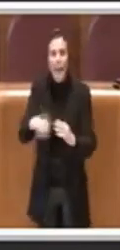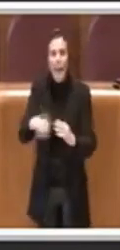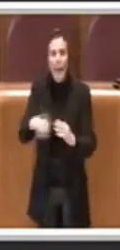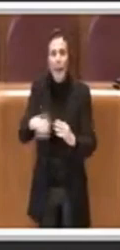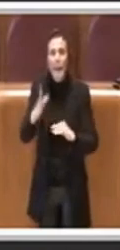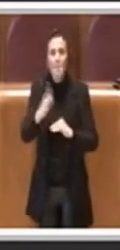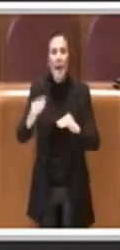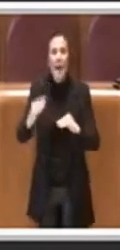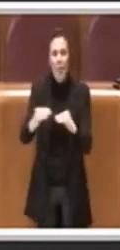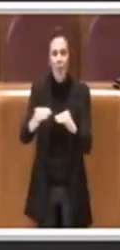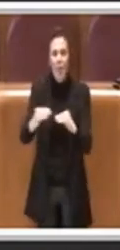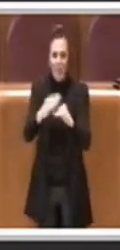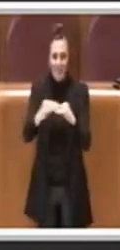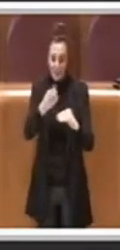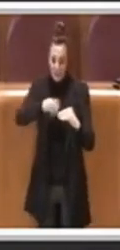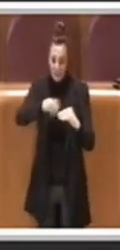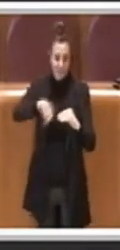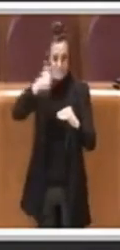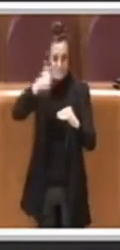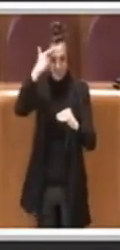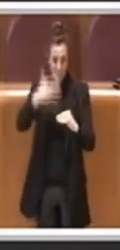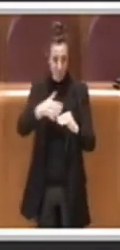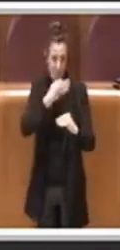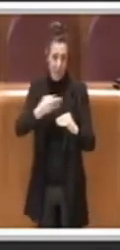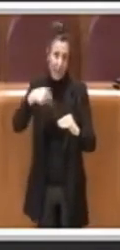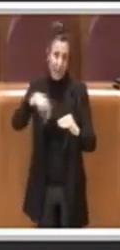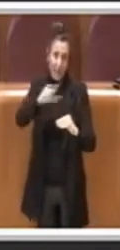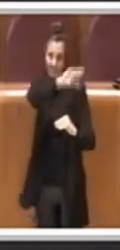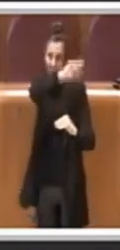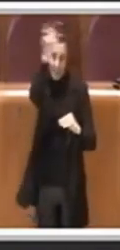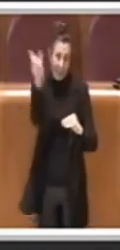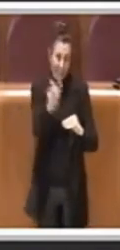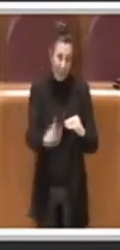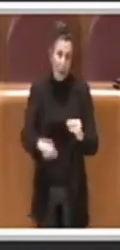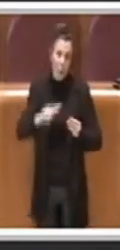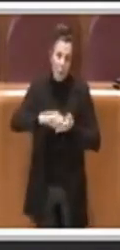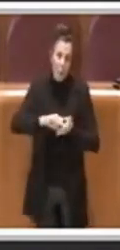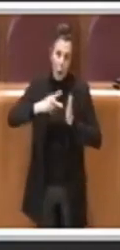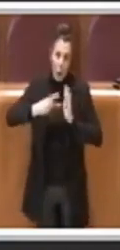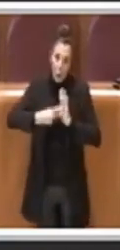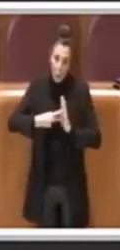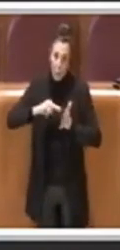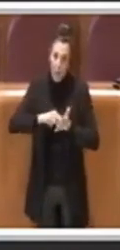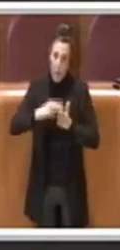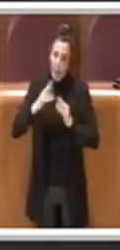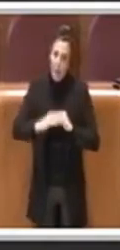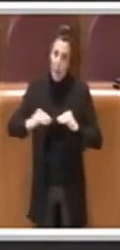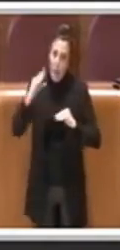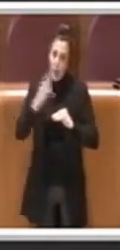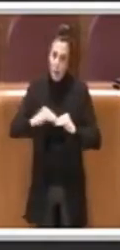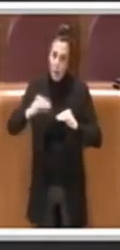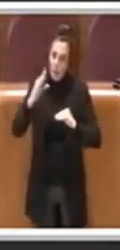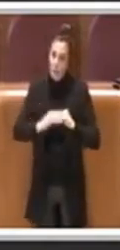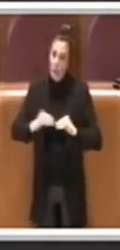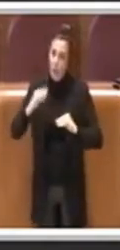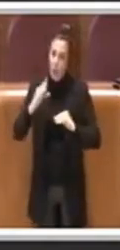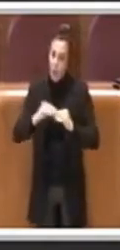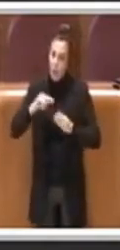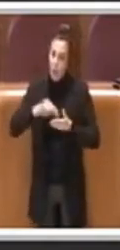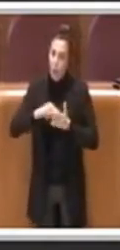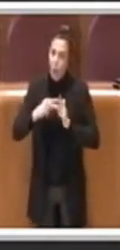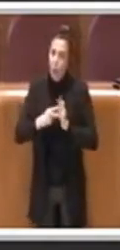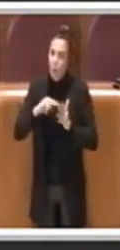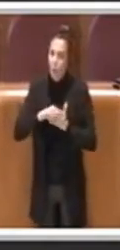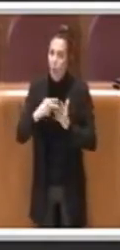manutenzione che sappiamo tutti che soprattutto in italia nel problema della manutenzione un problema serio spesso